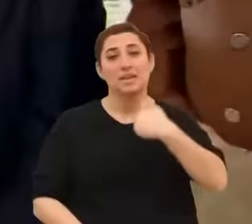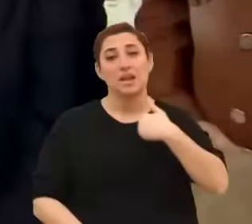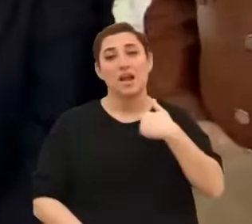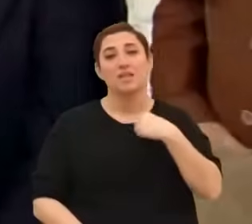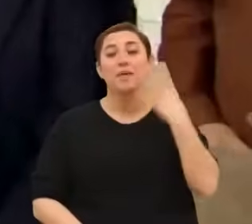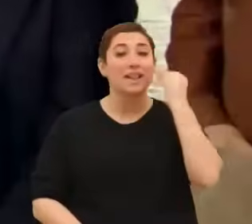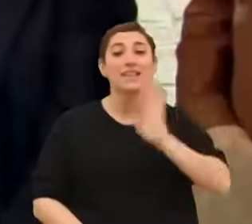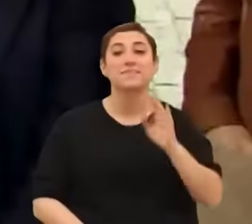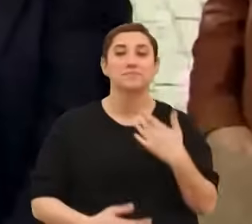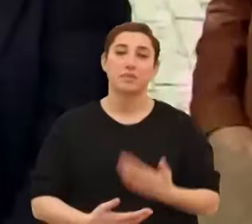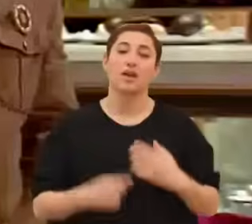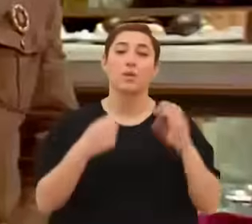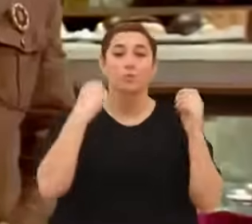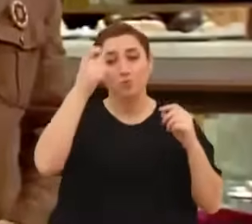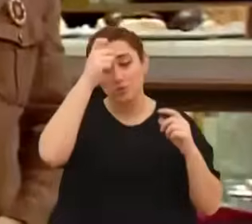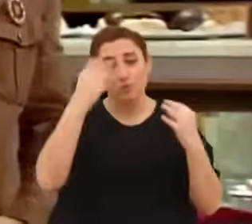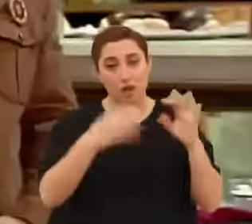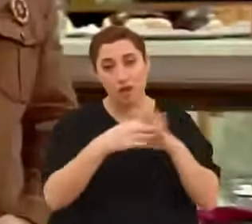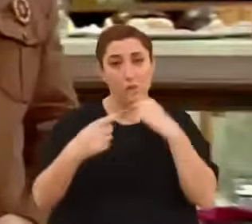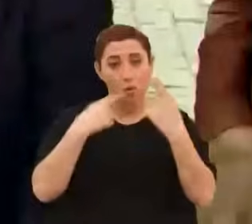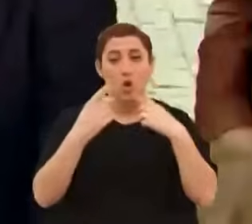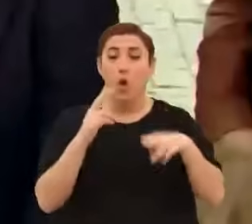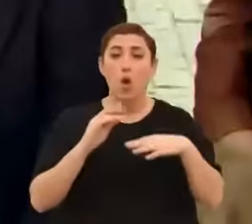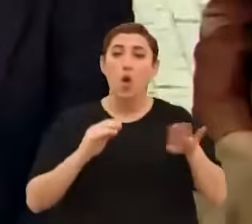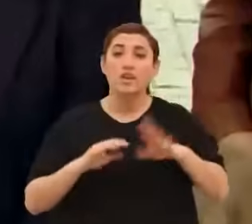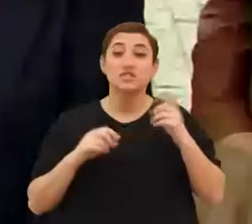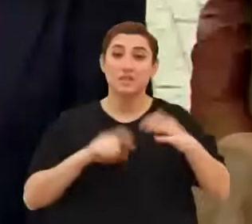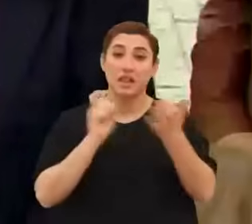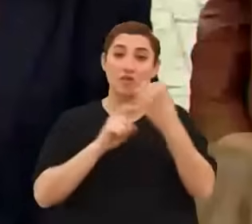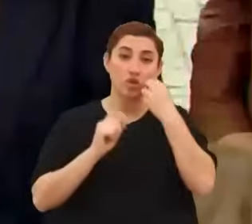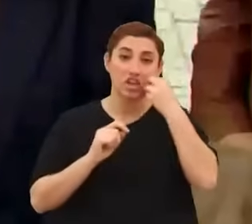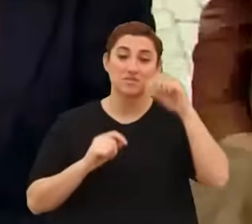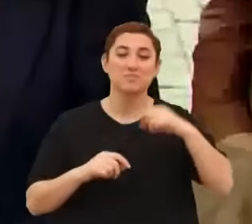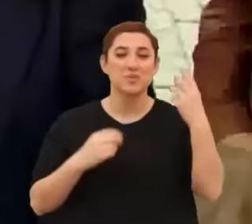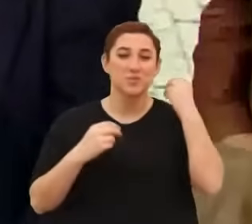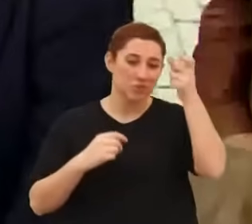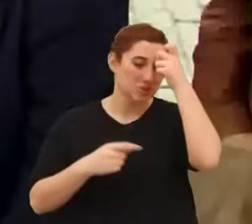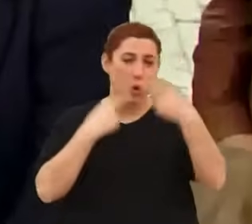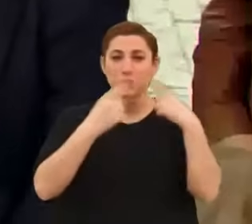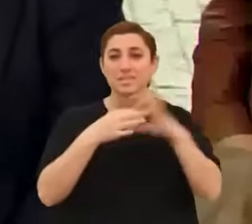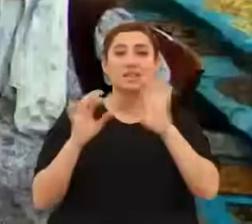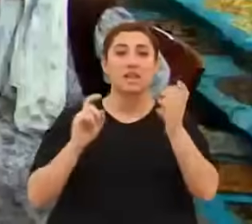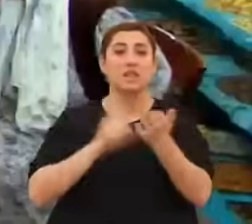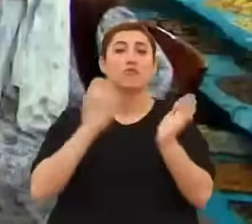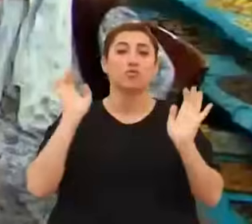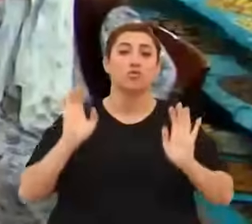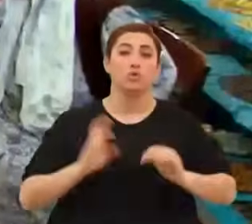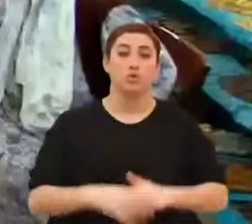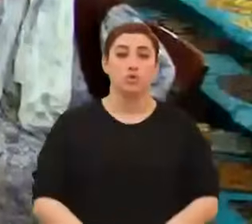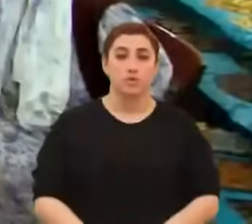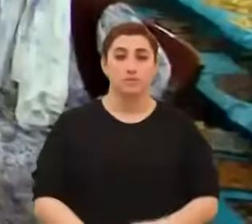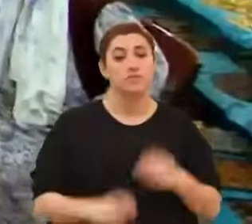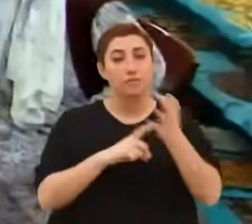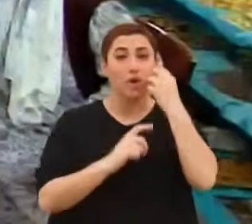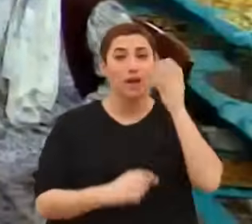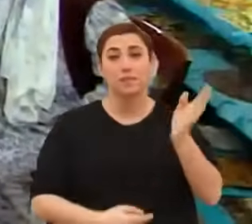Hem ben değil. Başkomiserim ya. Nasıl bir öğrencisiniz siz ya? Ya şimdi tavuk yiyeceğiz. Şimdi diksiyonun sırası değil. Diksiyon bitti. Tavuk, tavuk, tavuk. Tavuk, tavuk